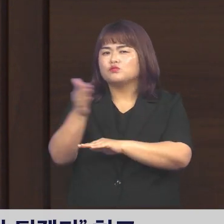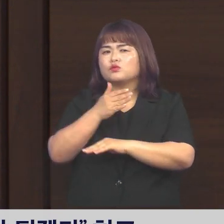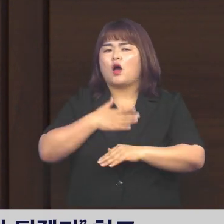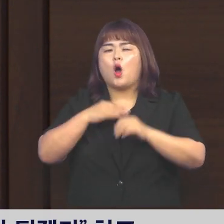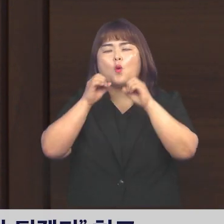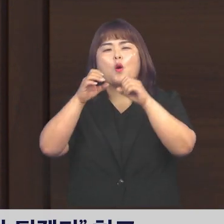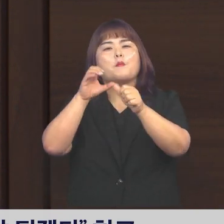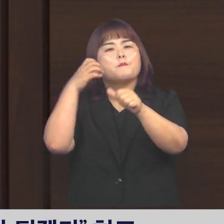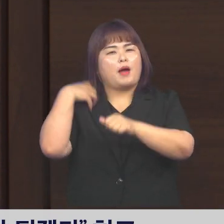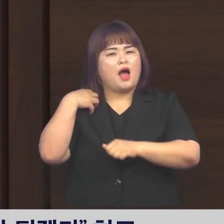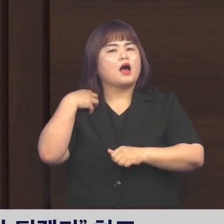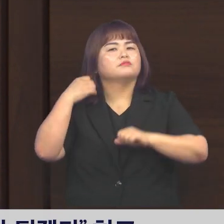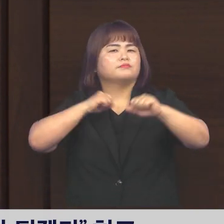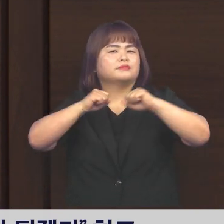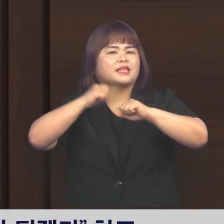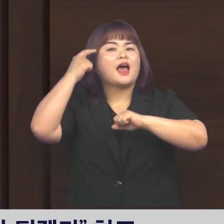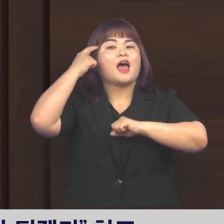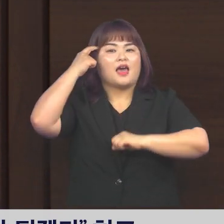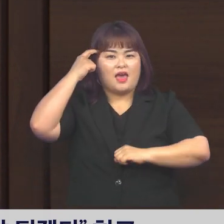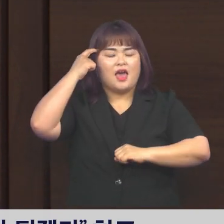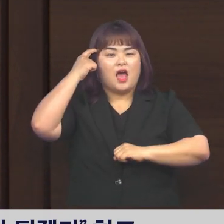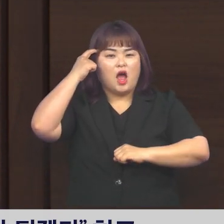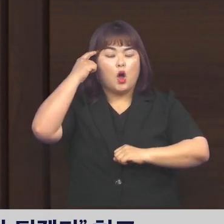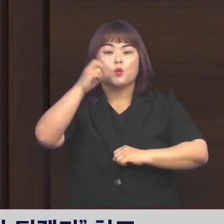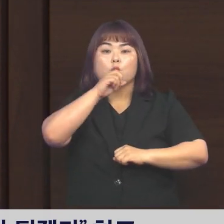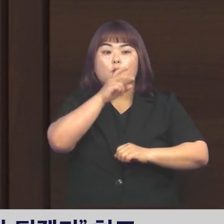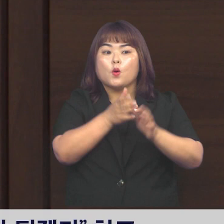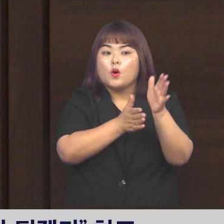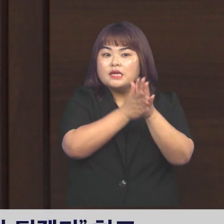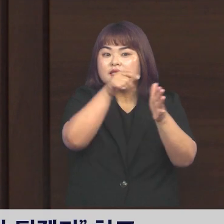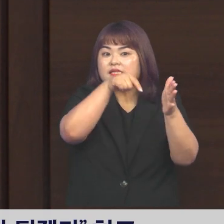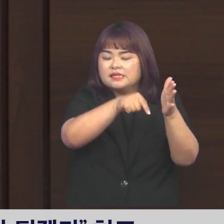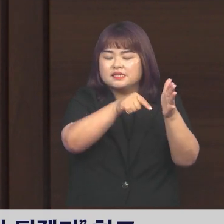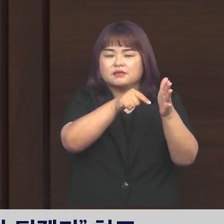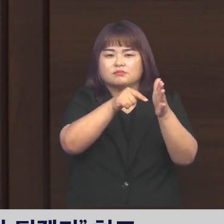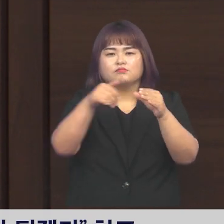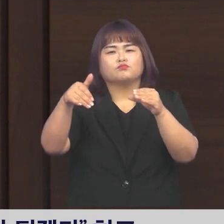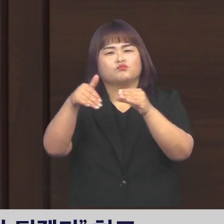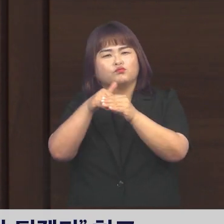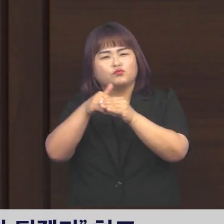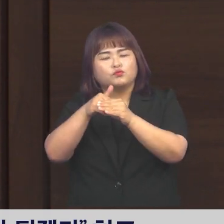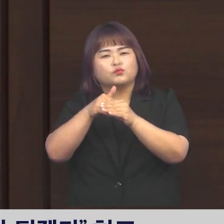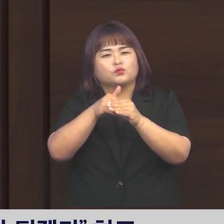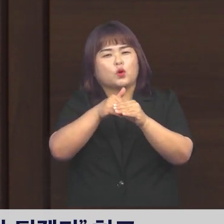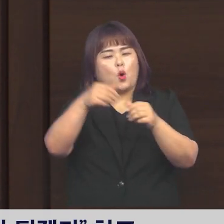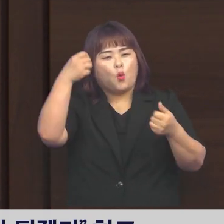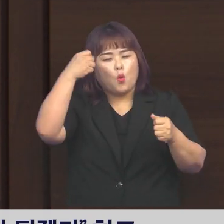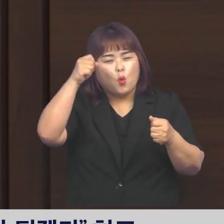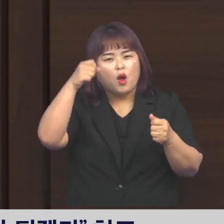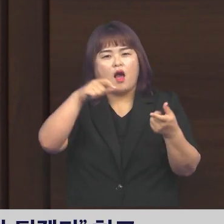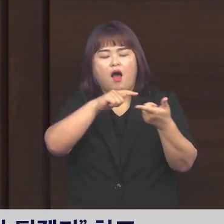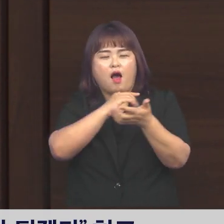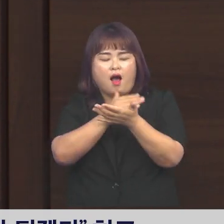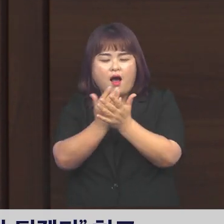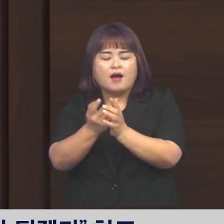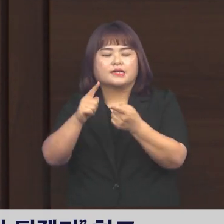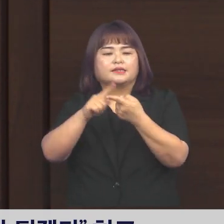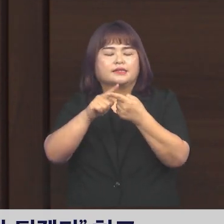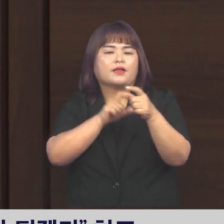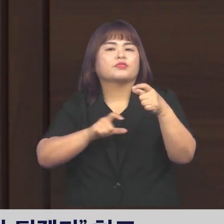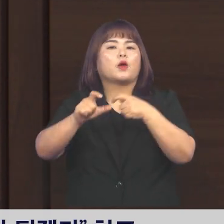한번 꼭 해야 되겠다 하고 용인의 어떤 그 공연 문화 이쪽으로 조금